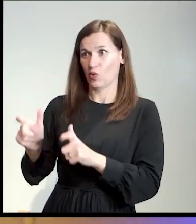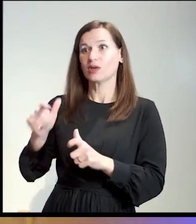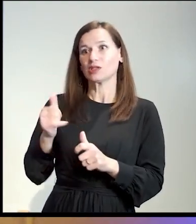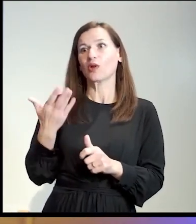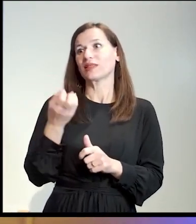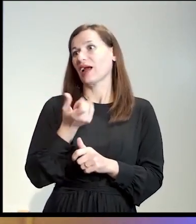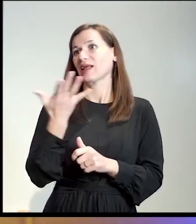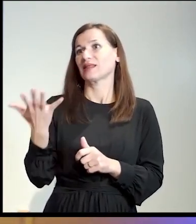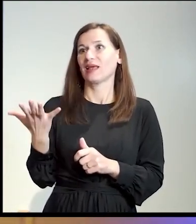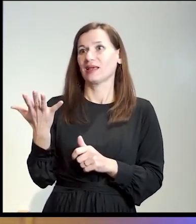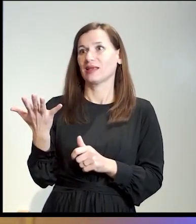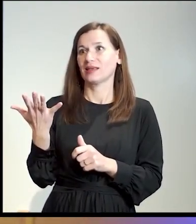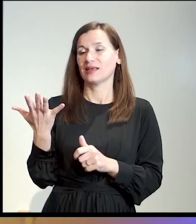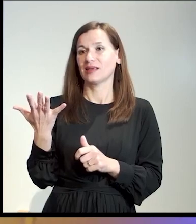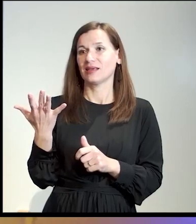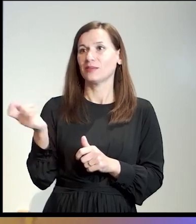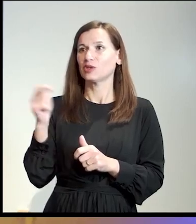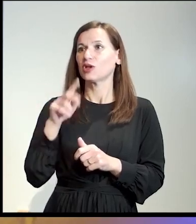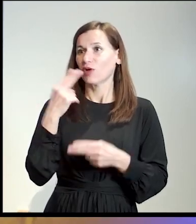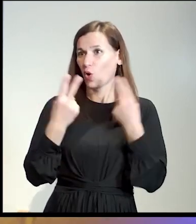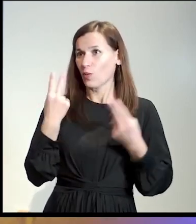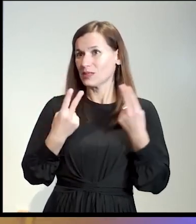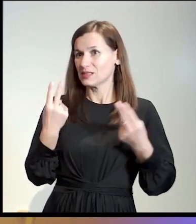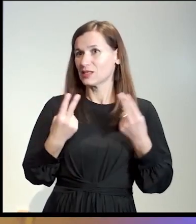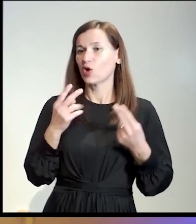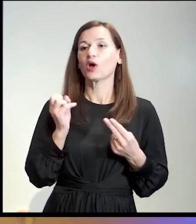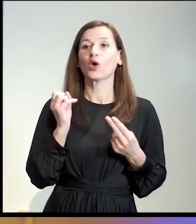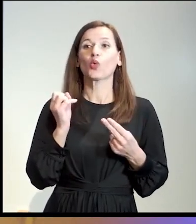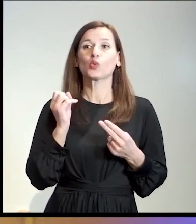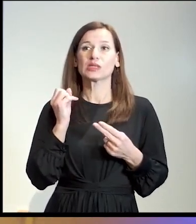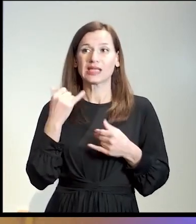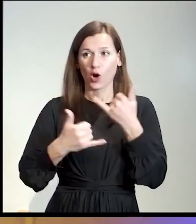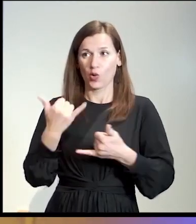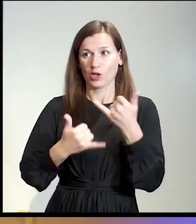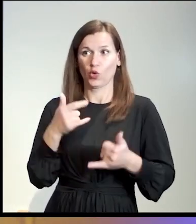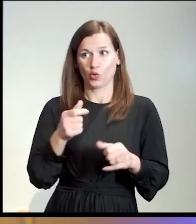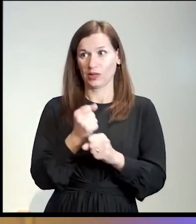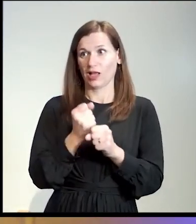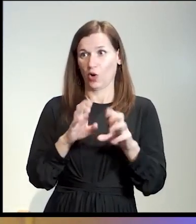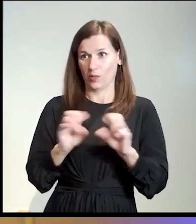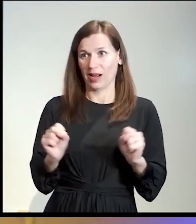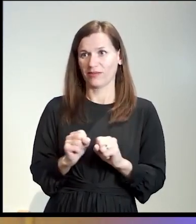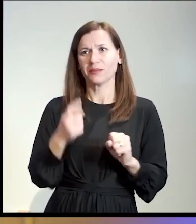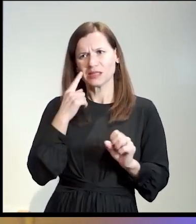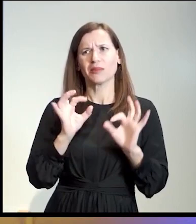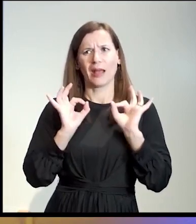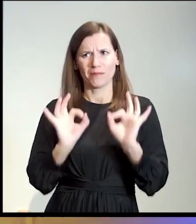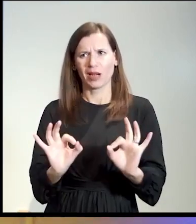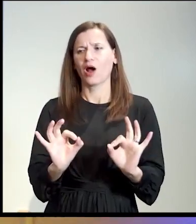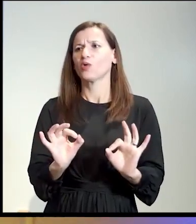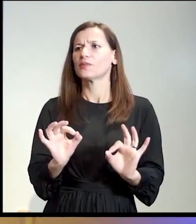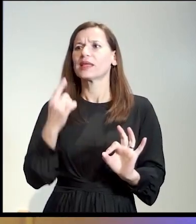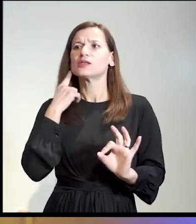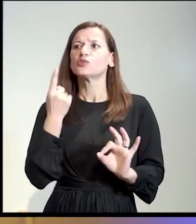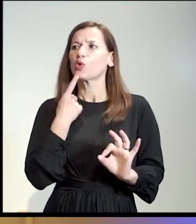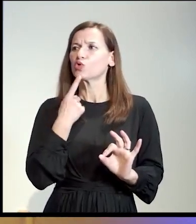v komisiji, ki vsako leto to delo opravi. In jaz mislim, da je prav, da slišimo, kdo so članice in člani